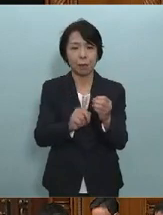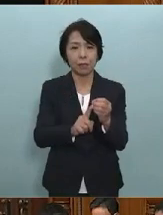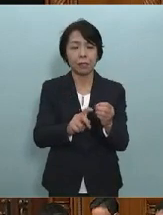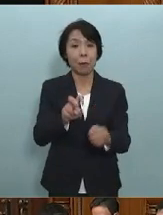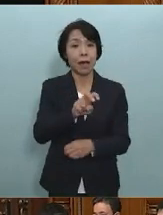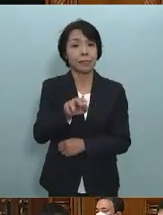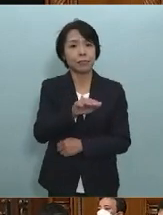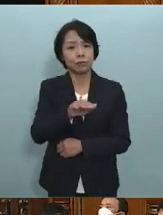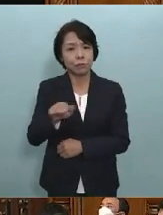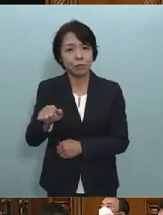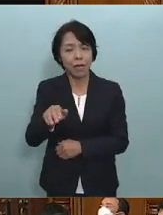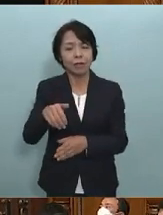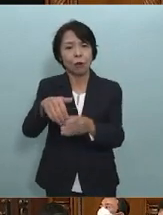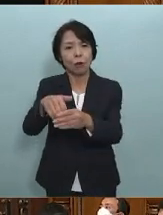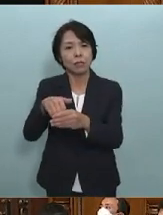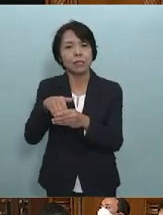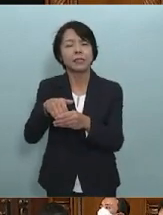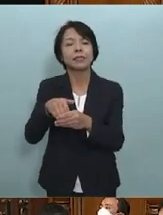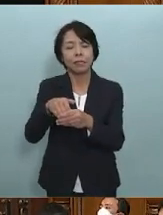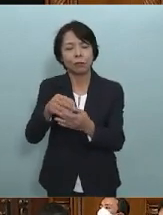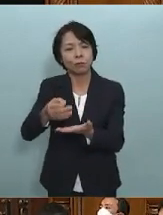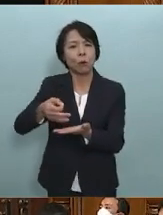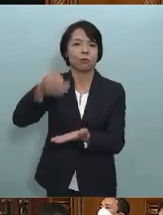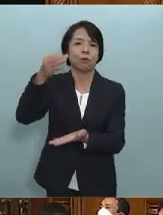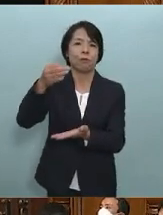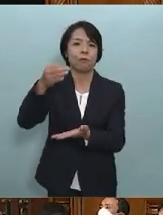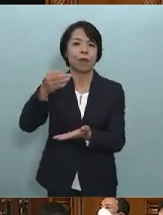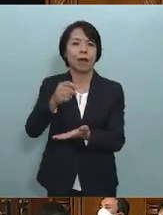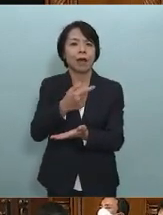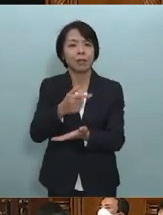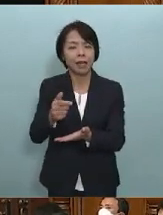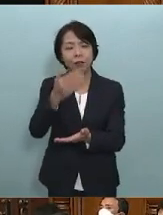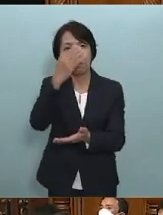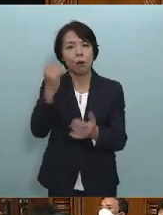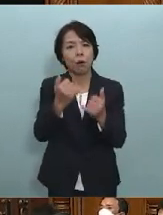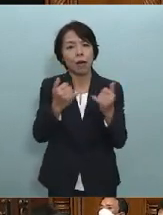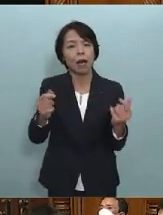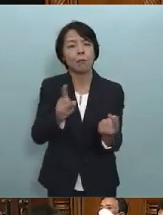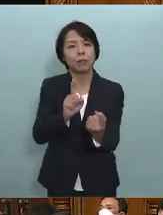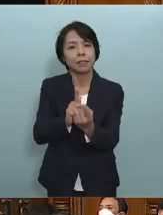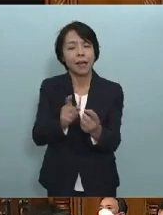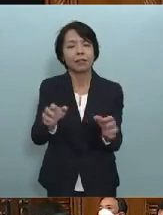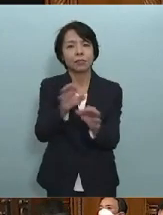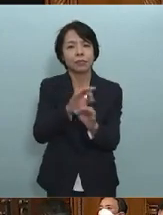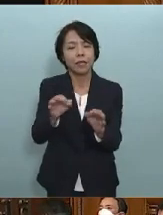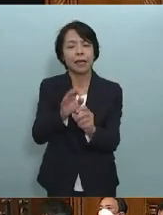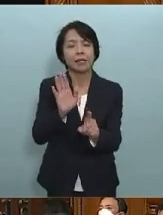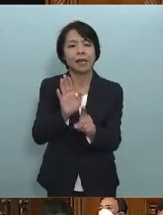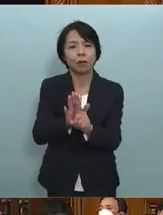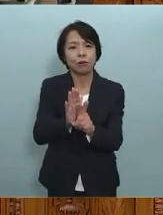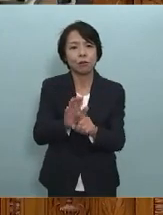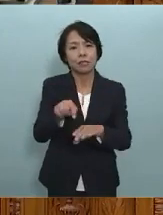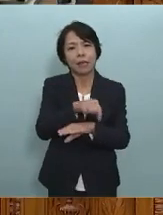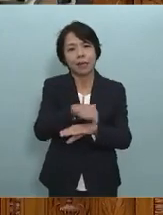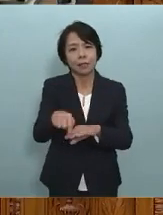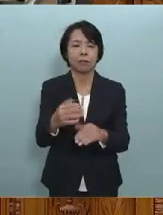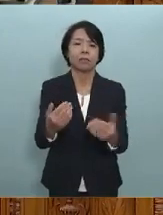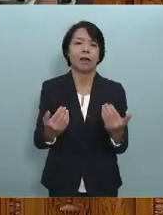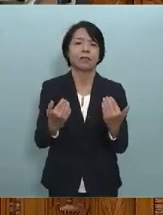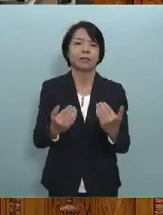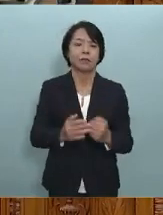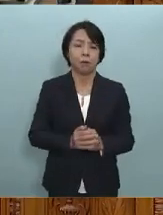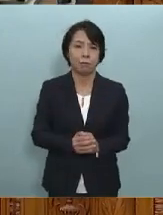代の賃金の大幅な上昇などの若者向けの経済支援策が必要です